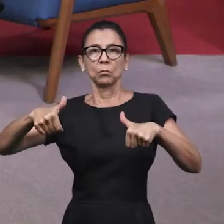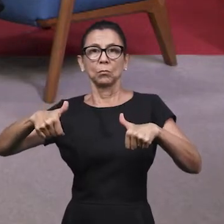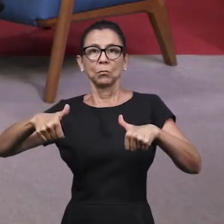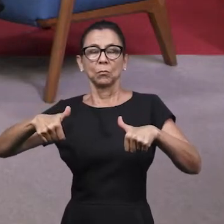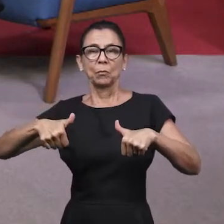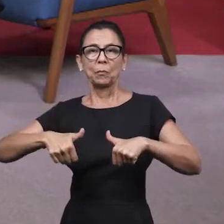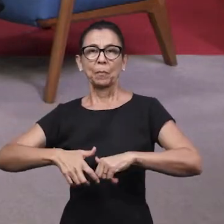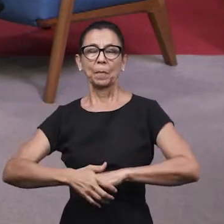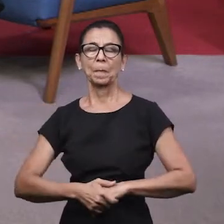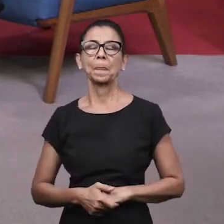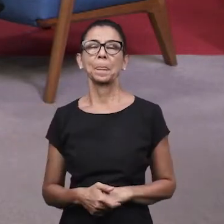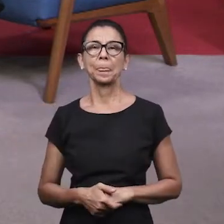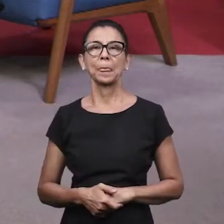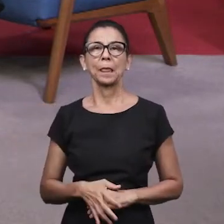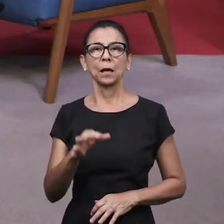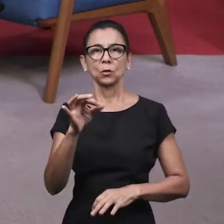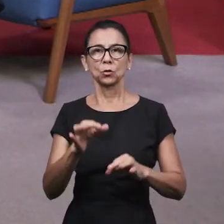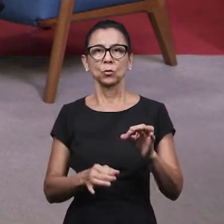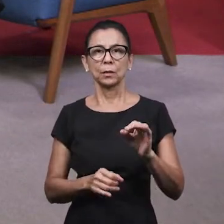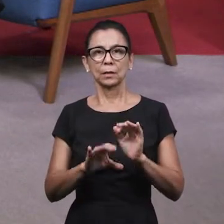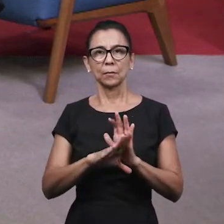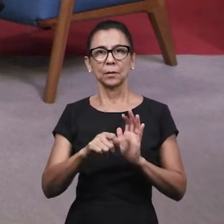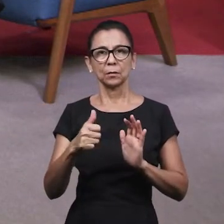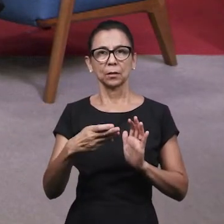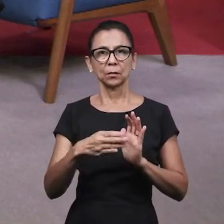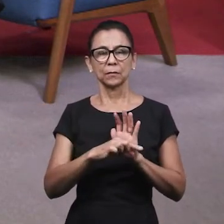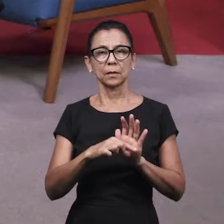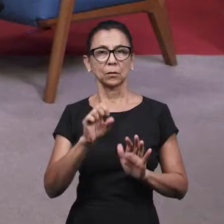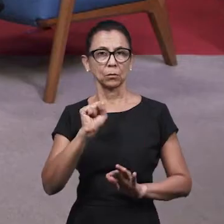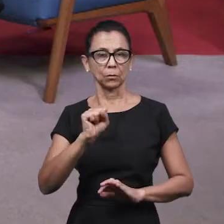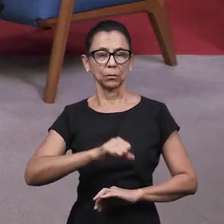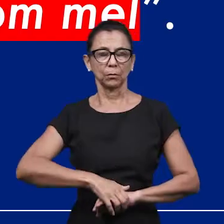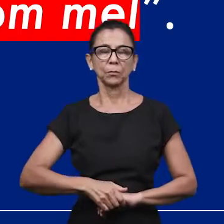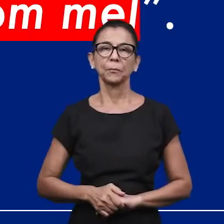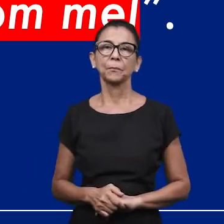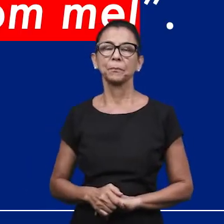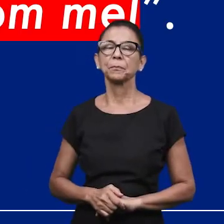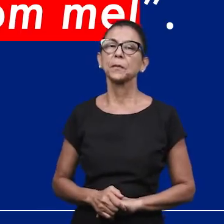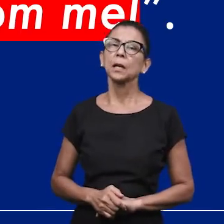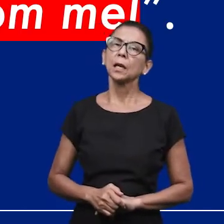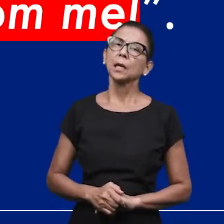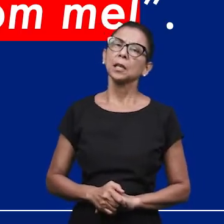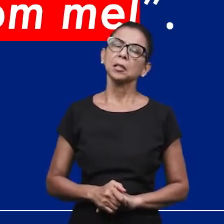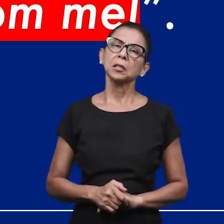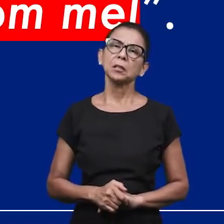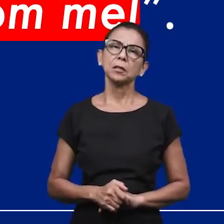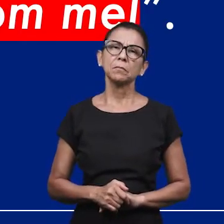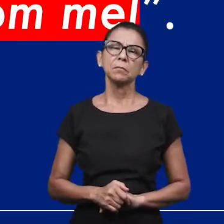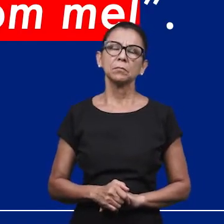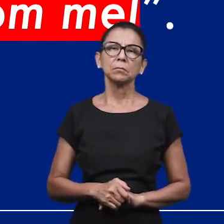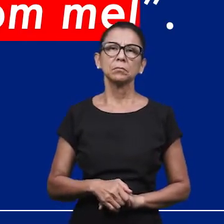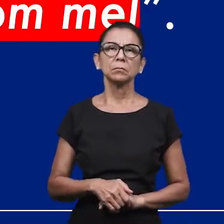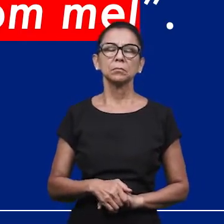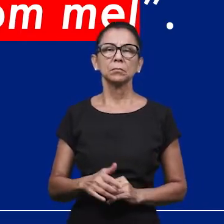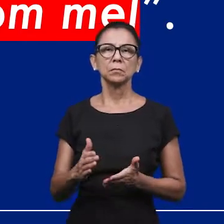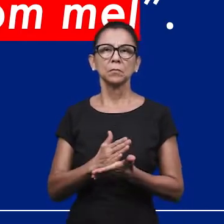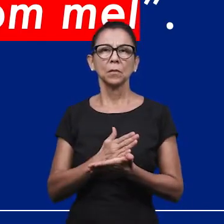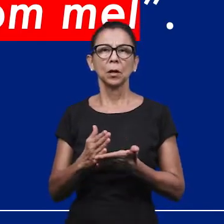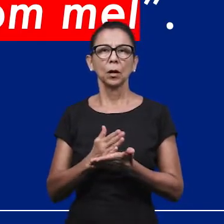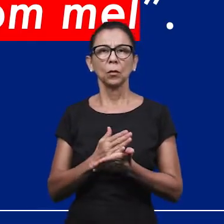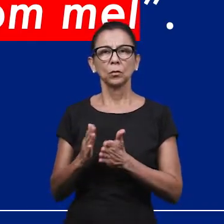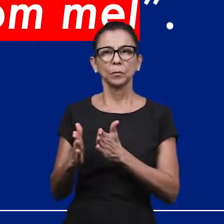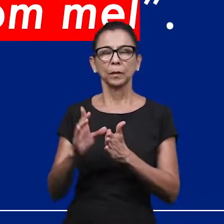Juge 14:8. On va lire ce qui dit Juge 14:8. Et après quelques jours, il est revenu pour la